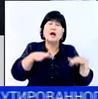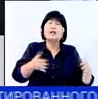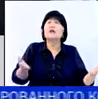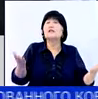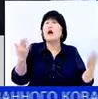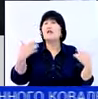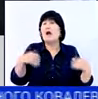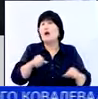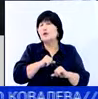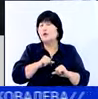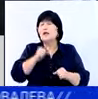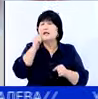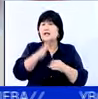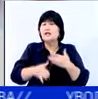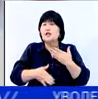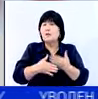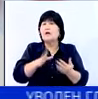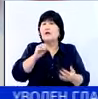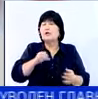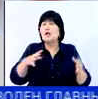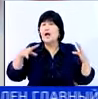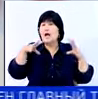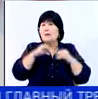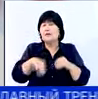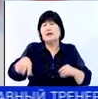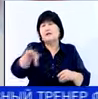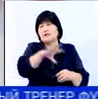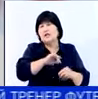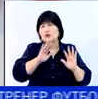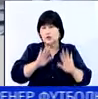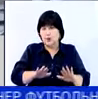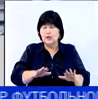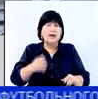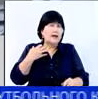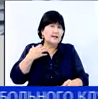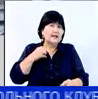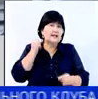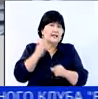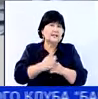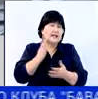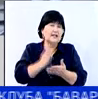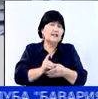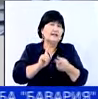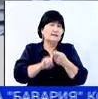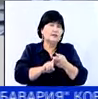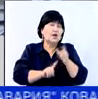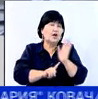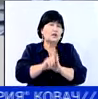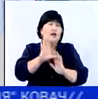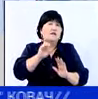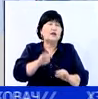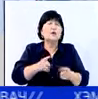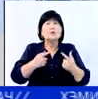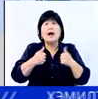досуг. Цель Центра поддержки волонтерства – объединить всех волонтеров региона. Кызылординский центр станет связующим звеном между